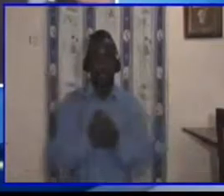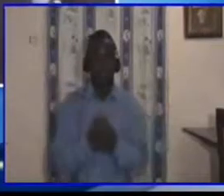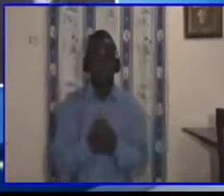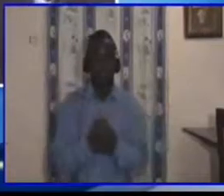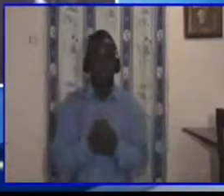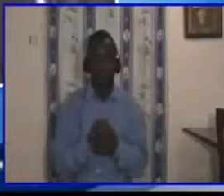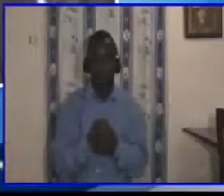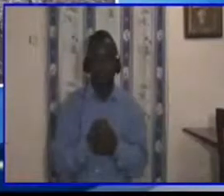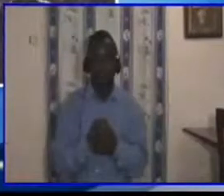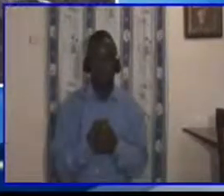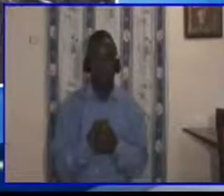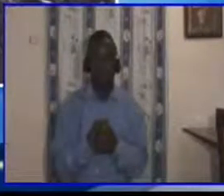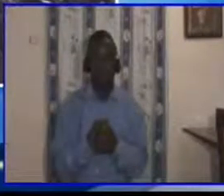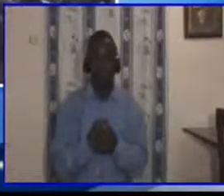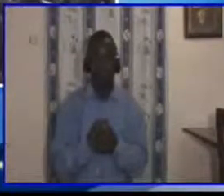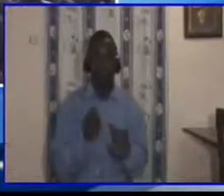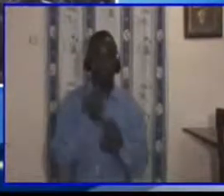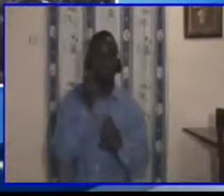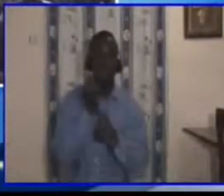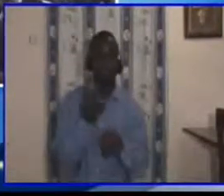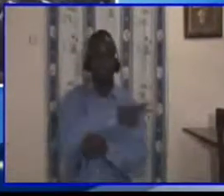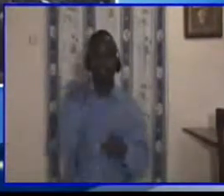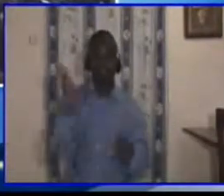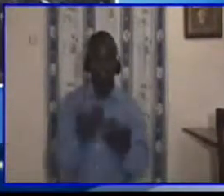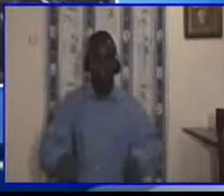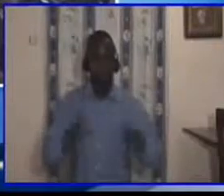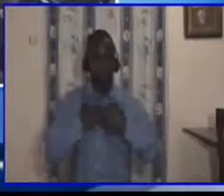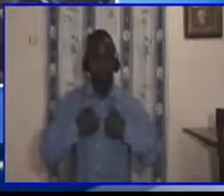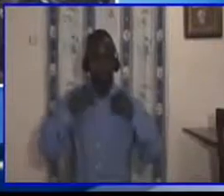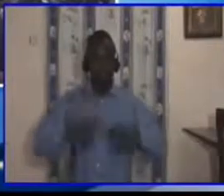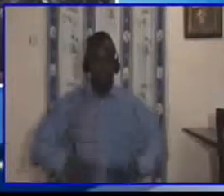allora voi avete vita eterna